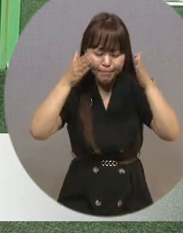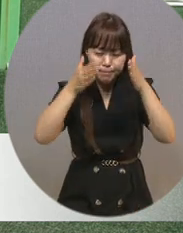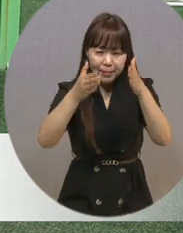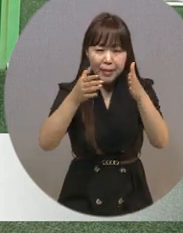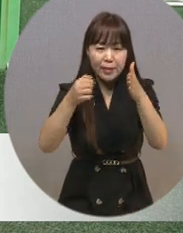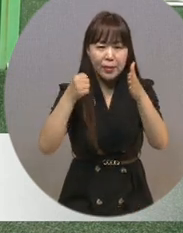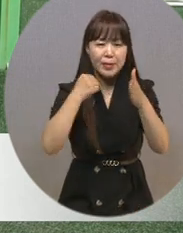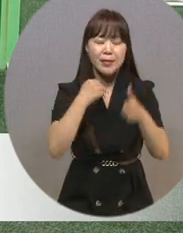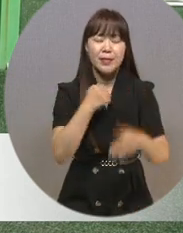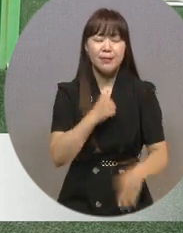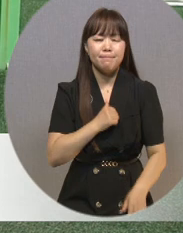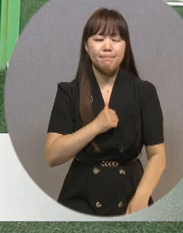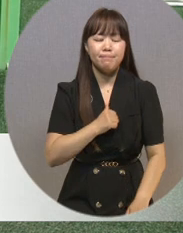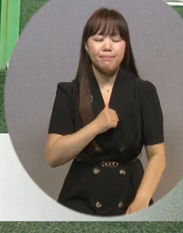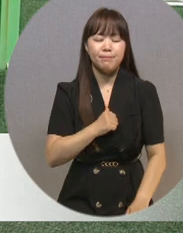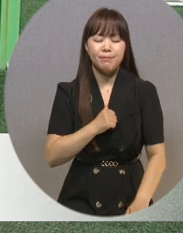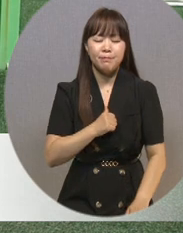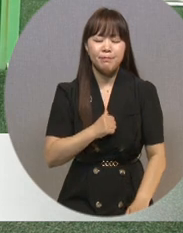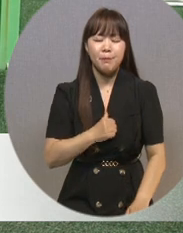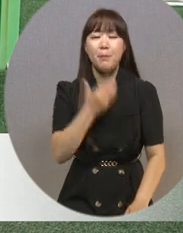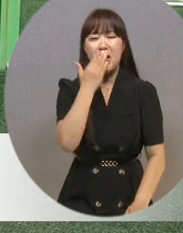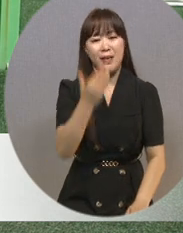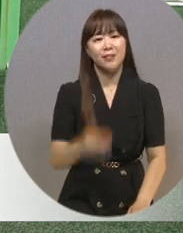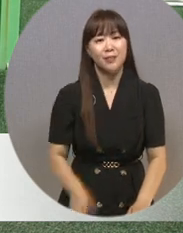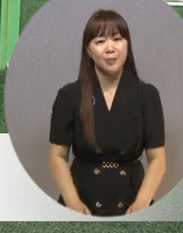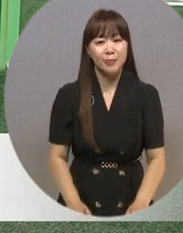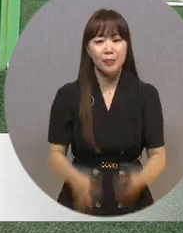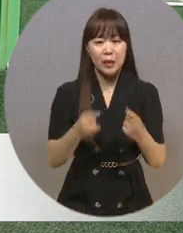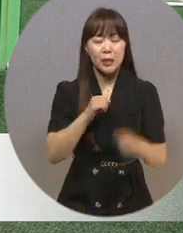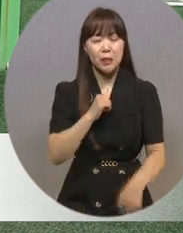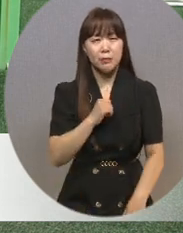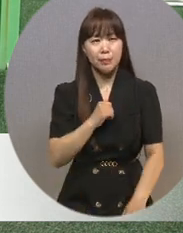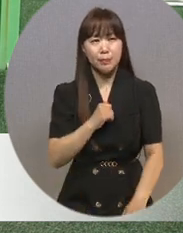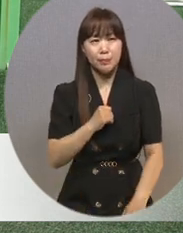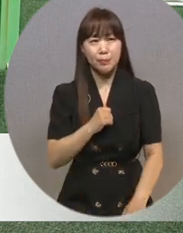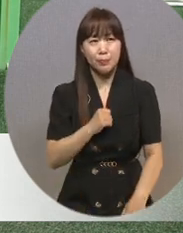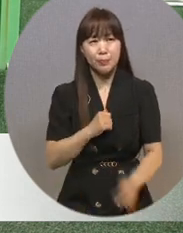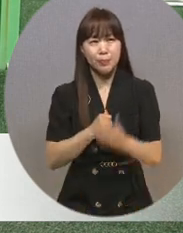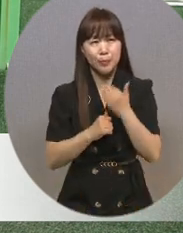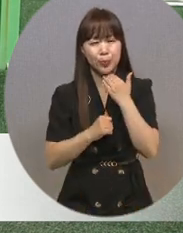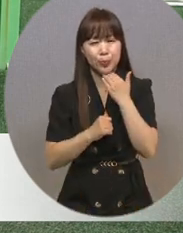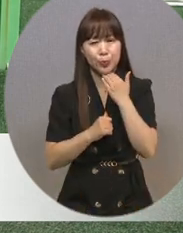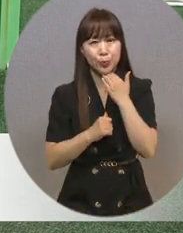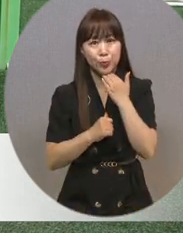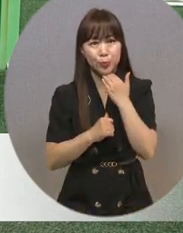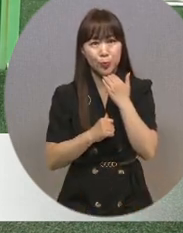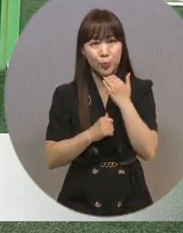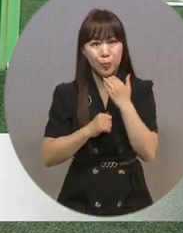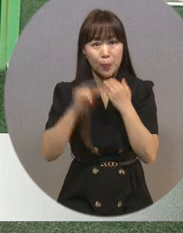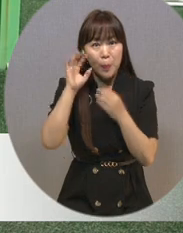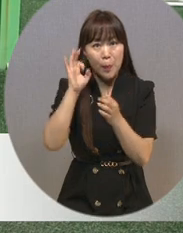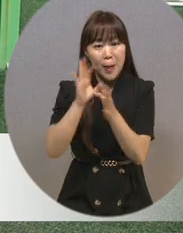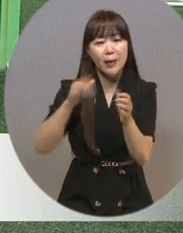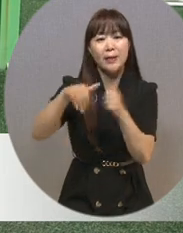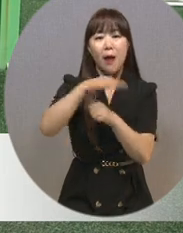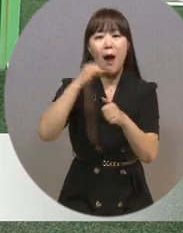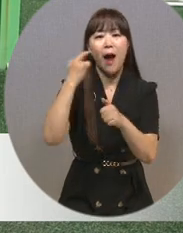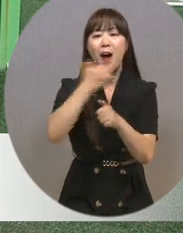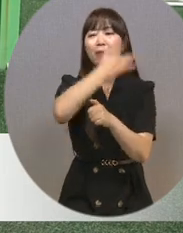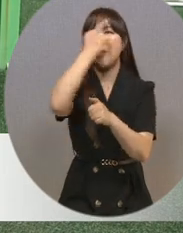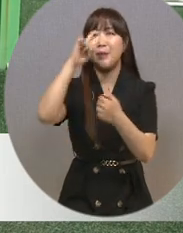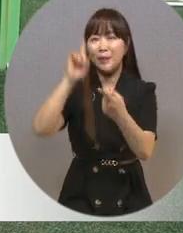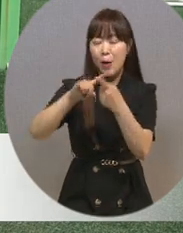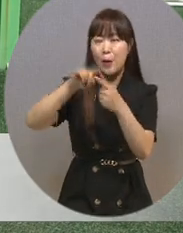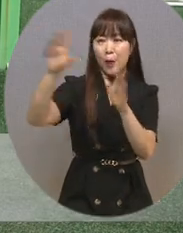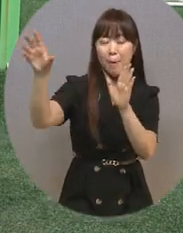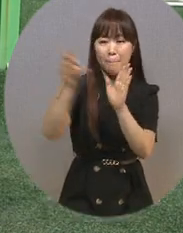또 인내심을 키워주게 됩니다. 그러한 인내의 순간을 통해서 예상치 못한 어느 순간을 또 제가 아름다움으로 담아내는